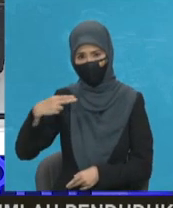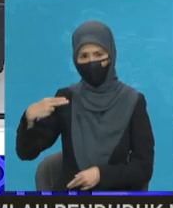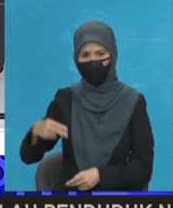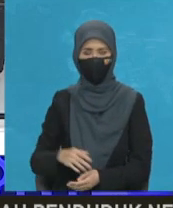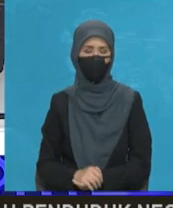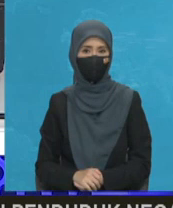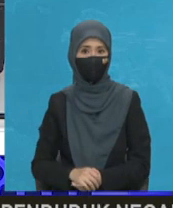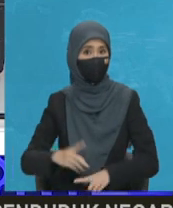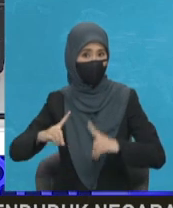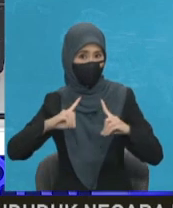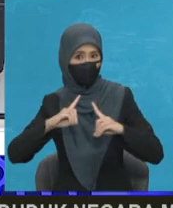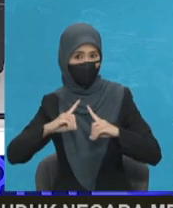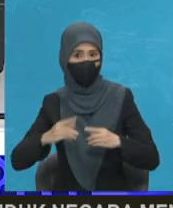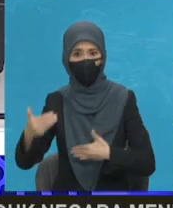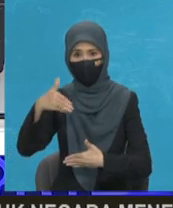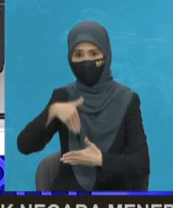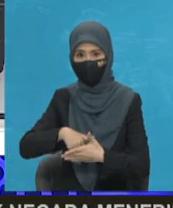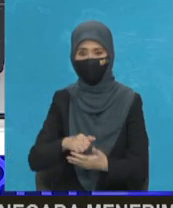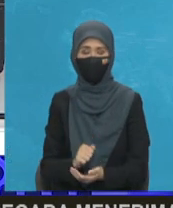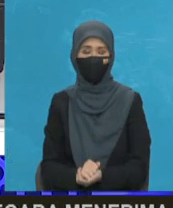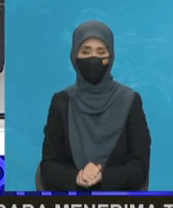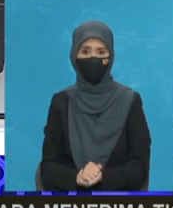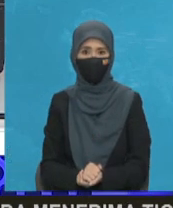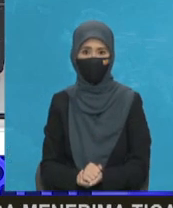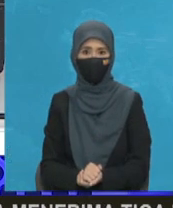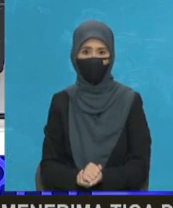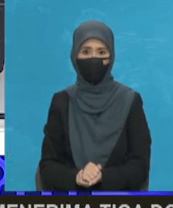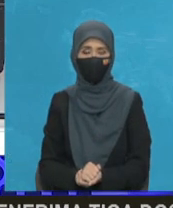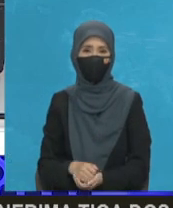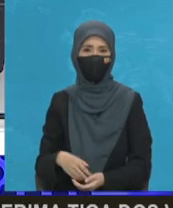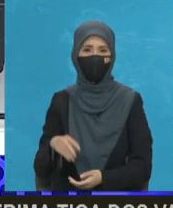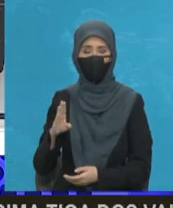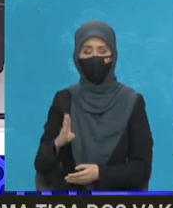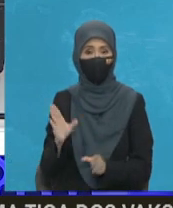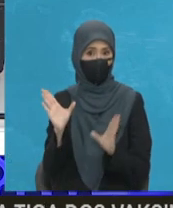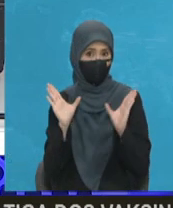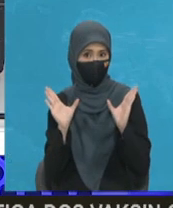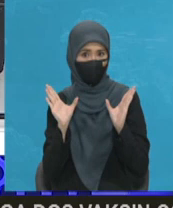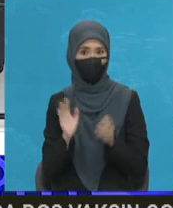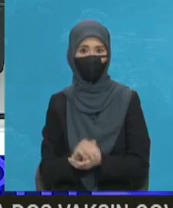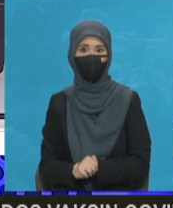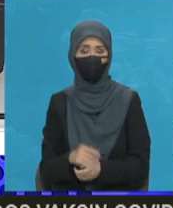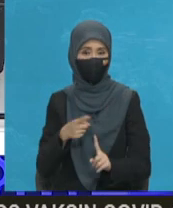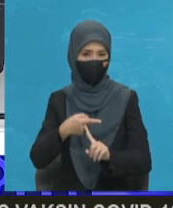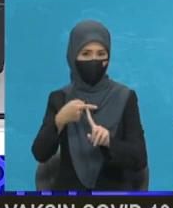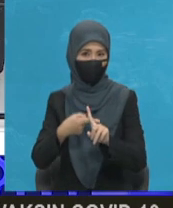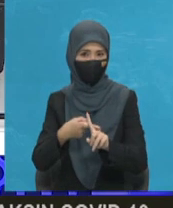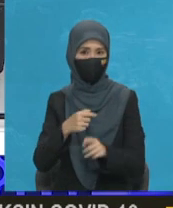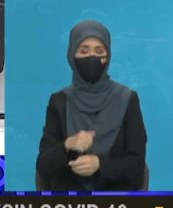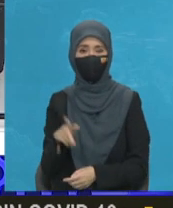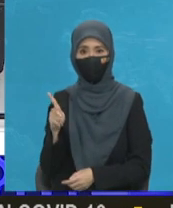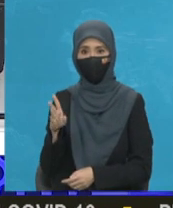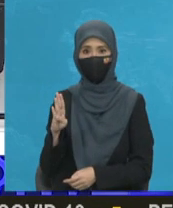yang dibincangkan dalam sirih kongres antarabangsa bahasa sastra dan budaya Melayu sempurna Bulan Bahasa